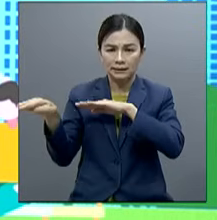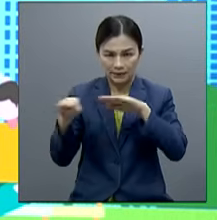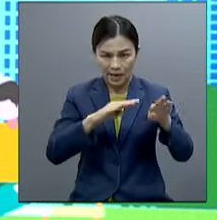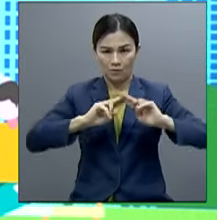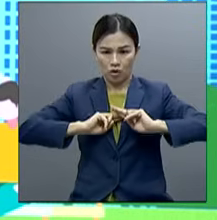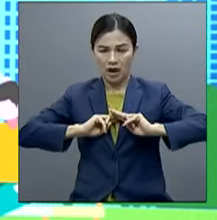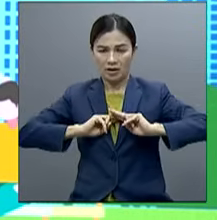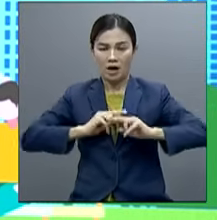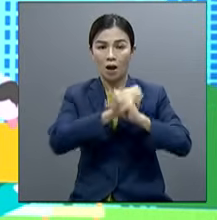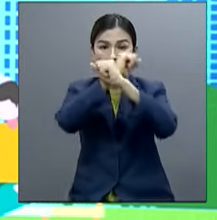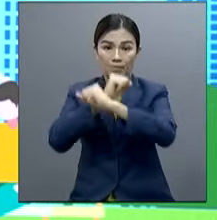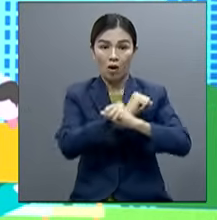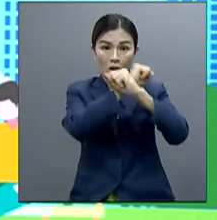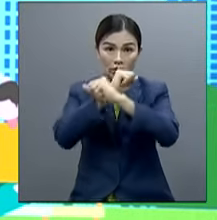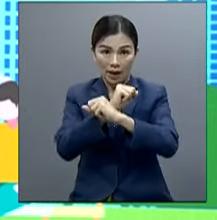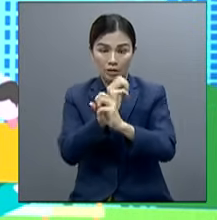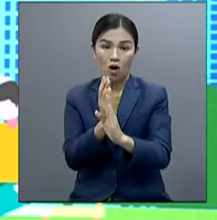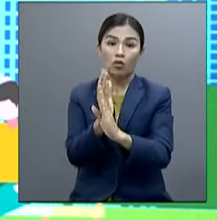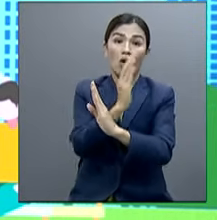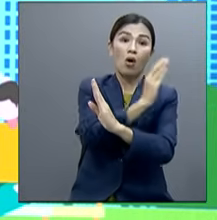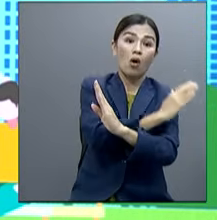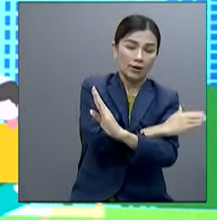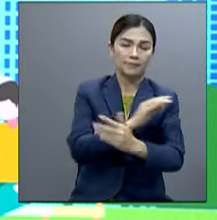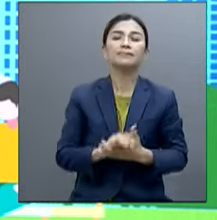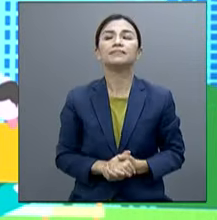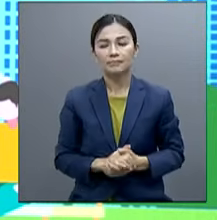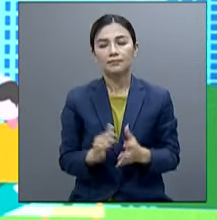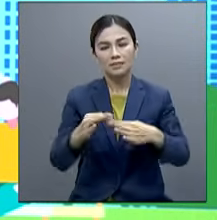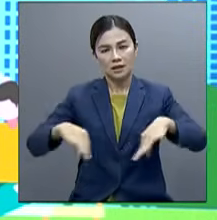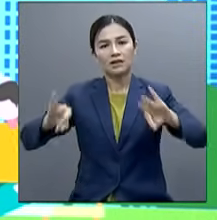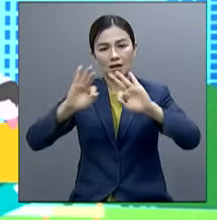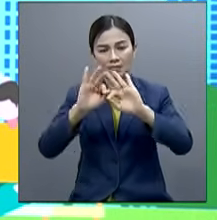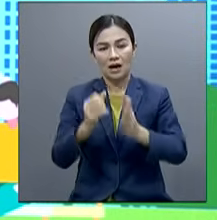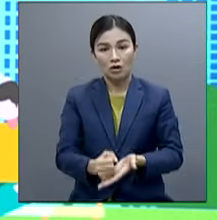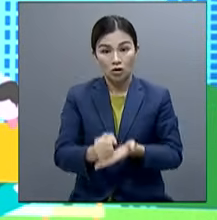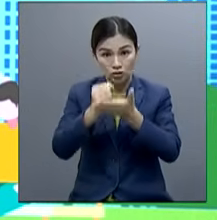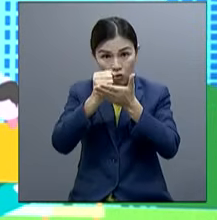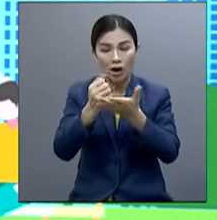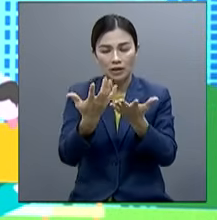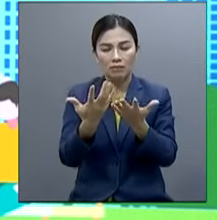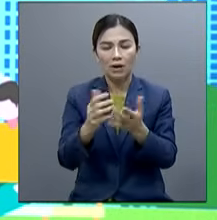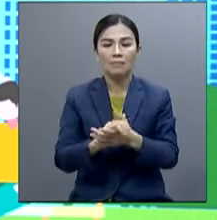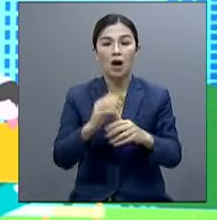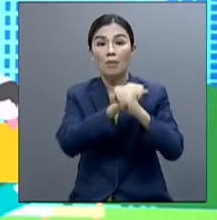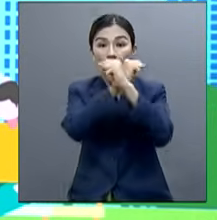ป้องกันเอาไว้ตั้งแต่ก่อนเนิ่นๆเนี่ยก็เป็นส่วนหนึ่งที่สำคัญที่จะช่วยลดความเสียหายในพื้นที่ด้วยนะคะพี่